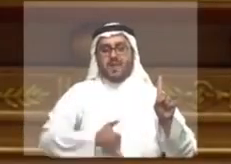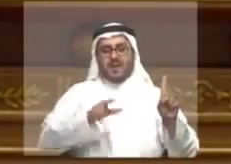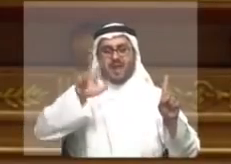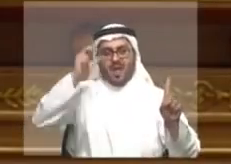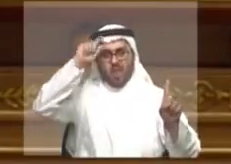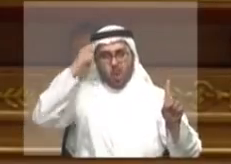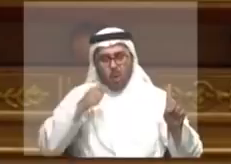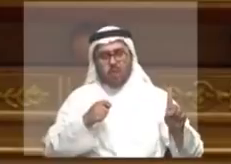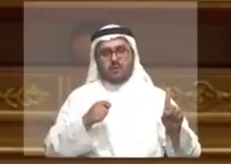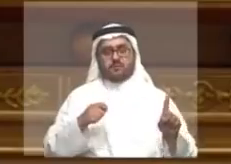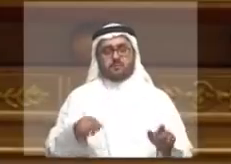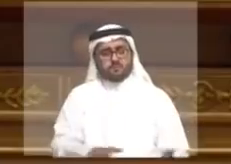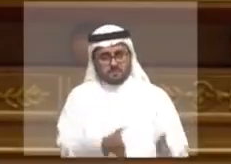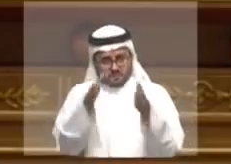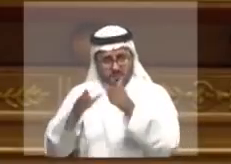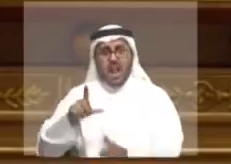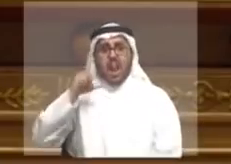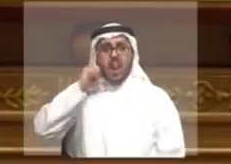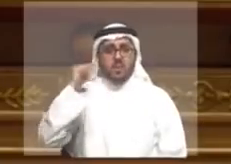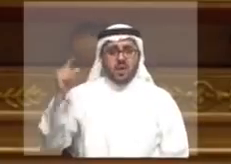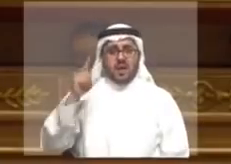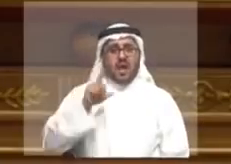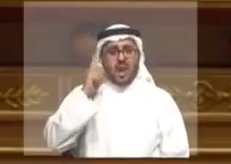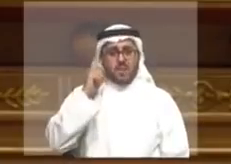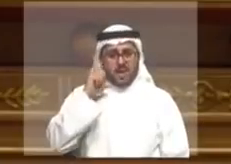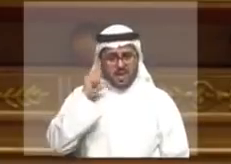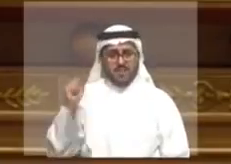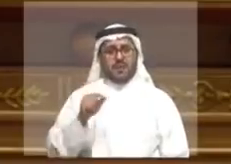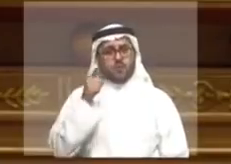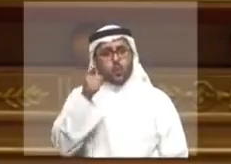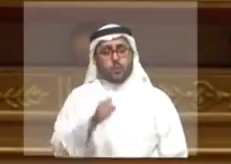الشأن الليبي فإن دعم المؤسسات الدولية